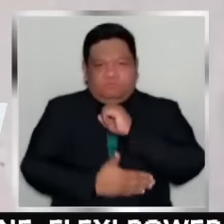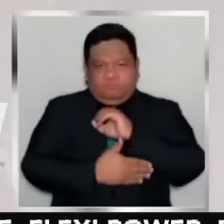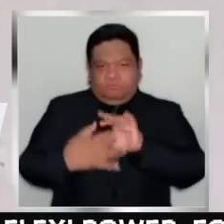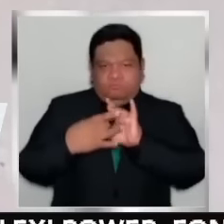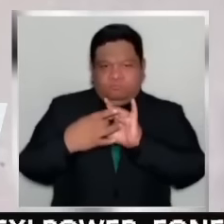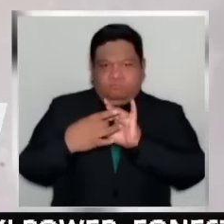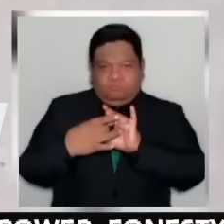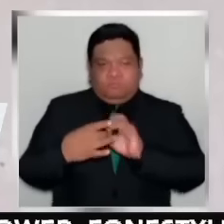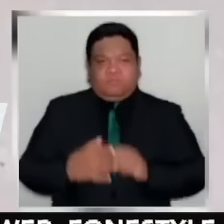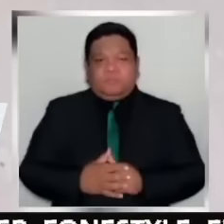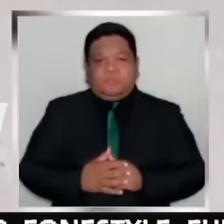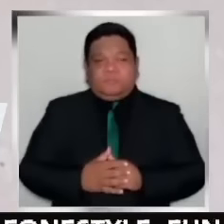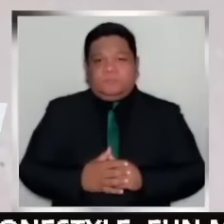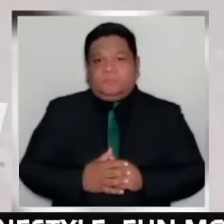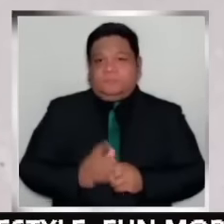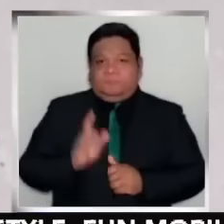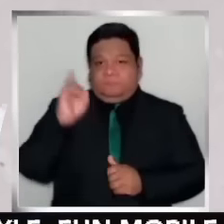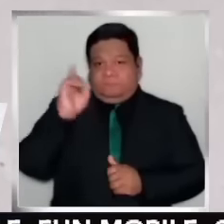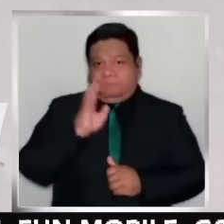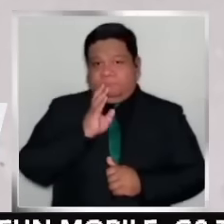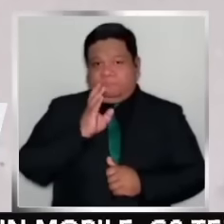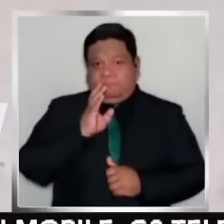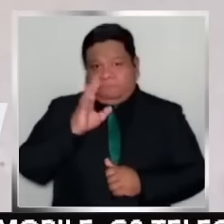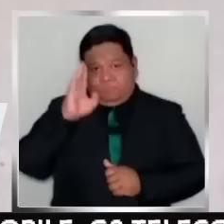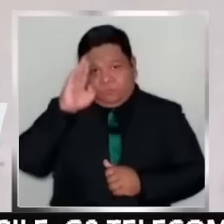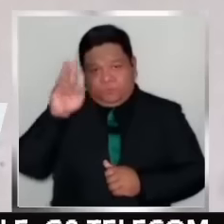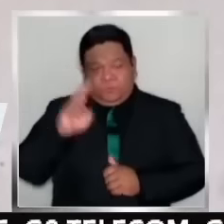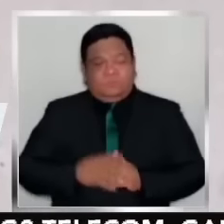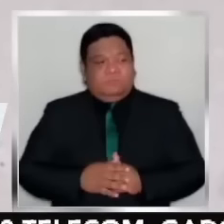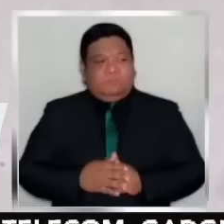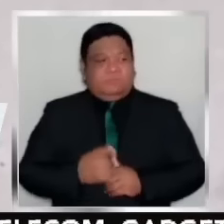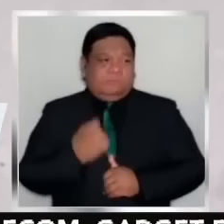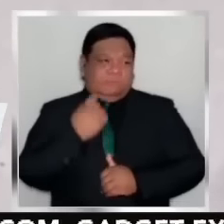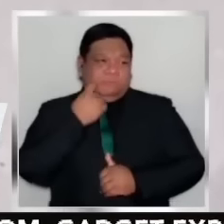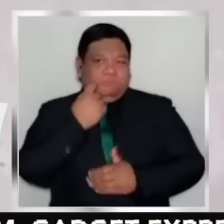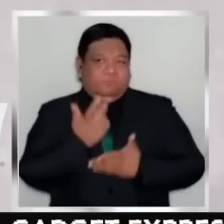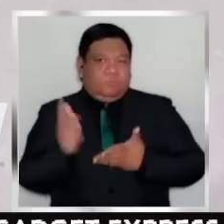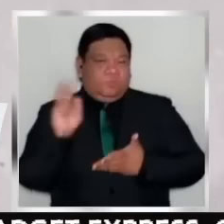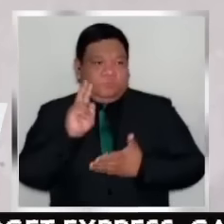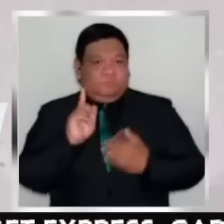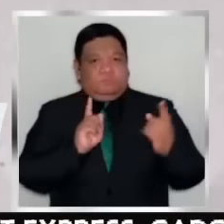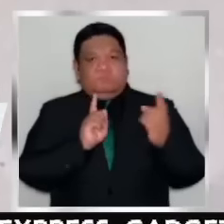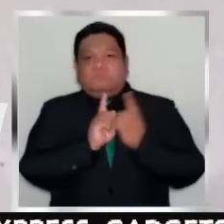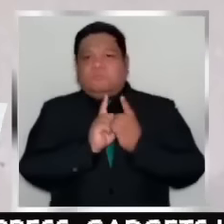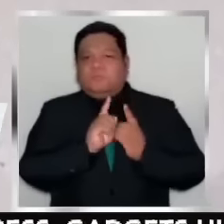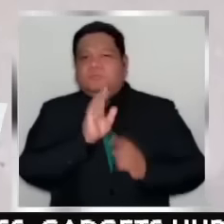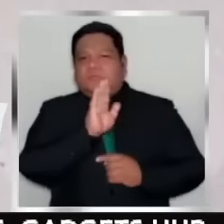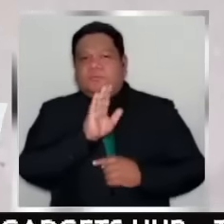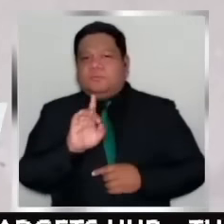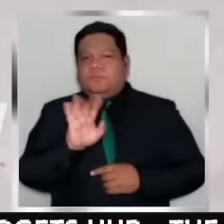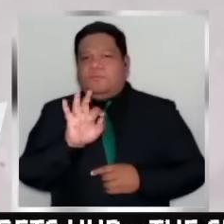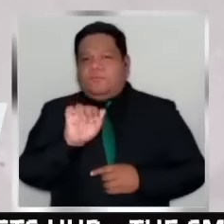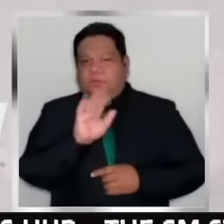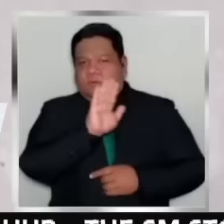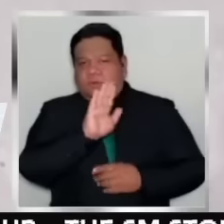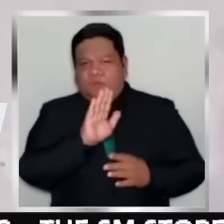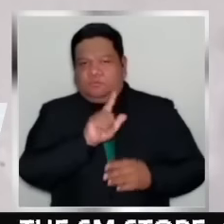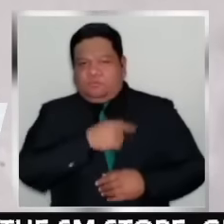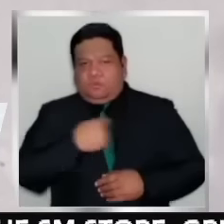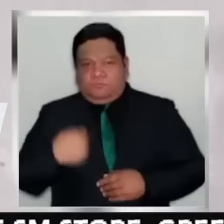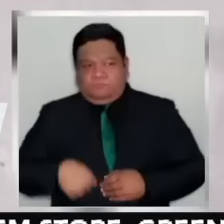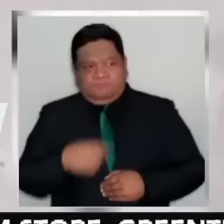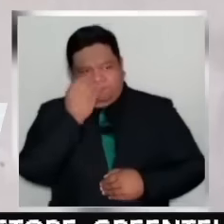me a couple of weeks ago, 3 weeks ago, and I told him and I assured him that no,